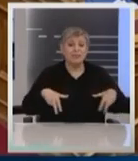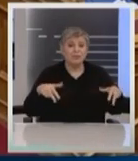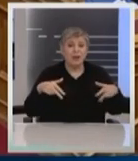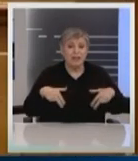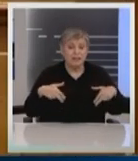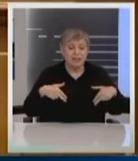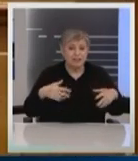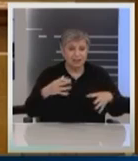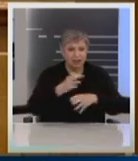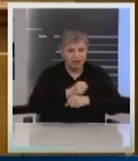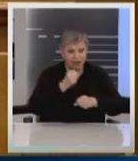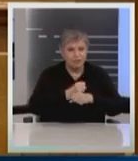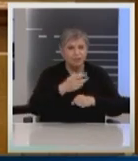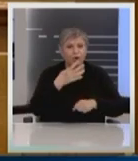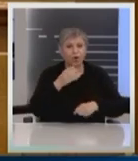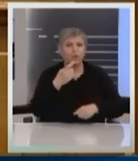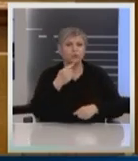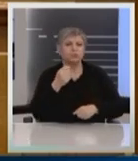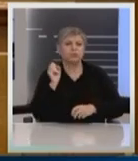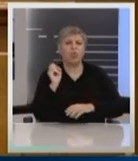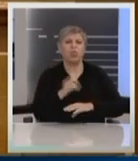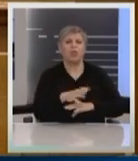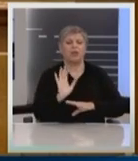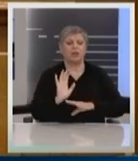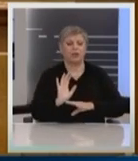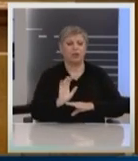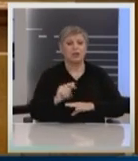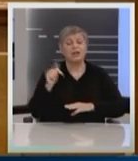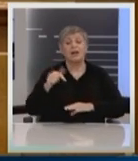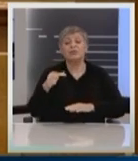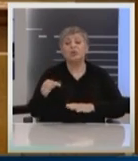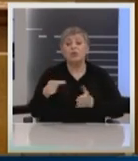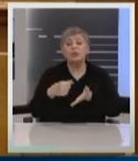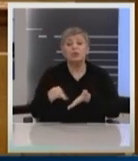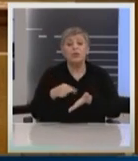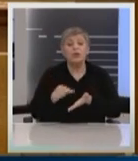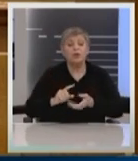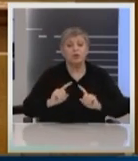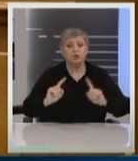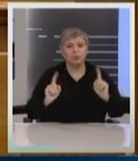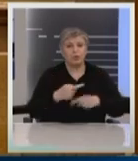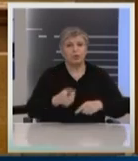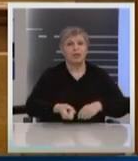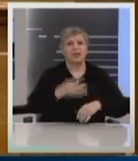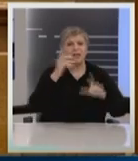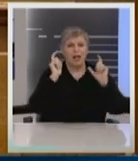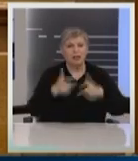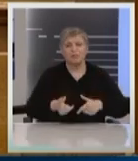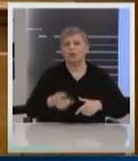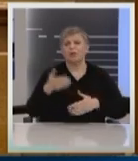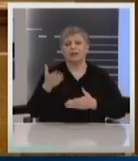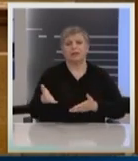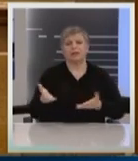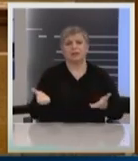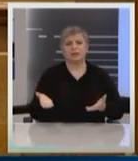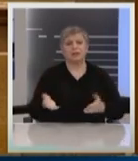το θέμα αυτό θα το διορθώσουμε όλοι. Όχι μόνο η Ένωση Κεντρών, θα το διορθώσουμε όλοι. Και η Νέα Δημοκρατία και εσείς. Γιατί